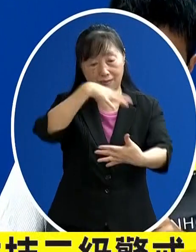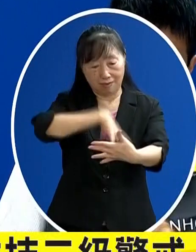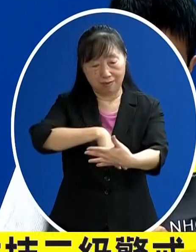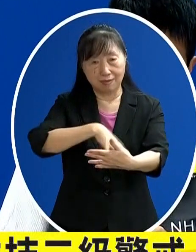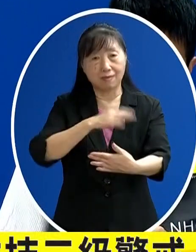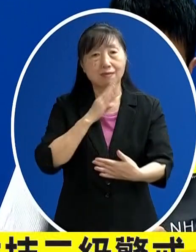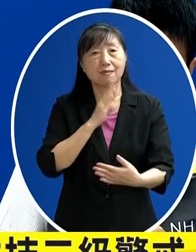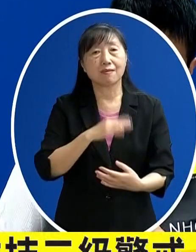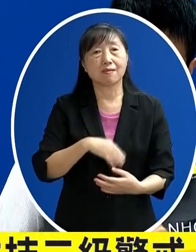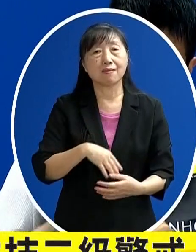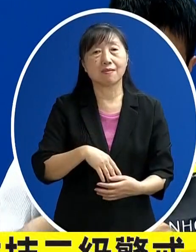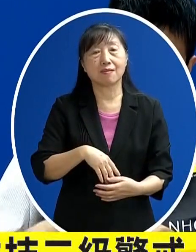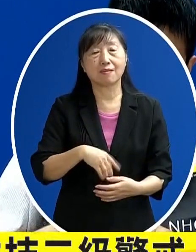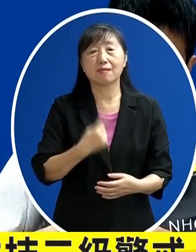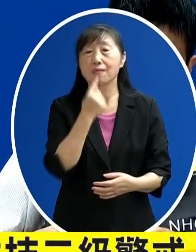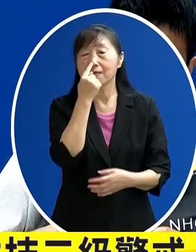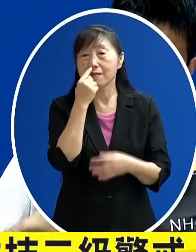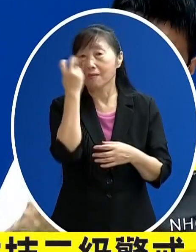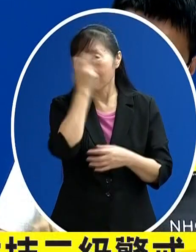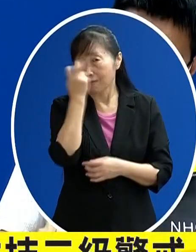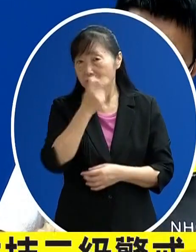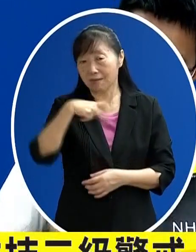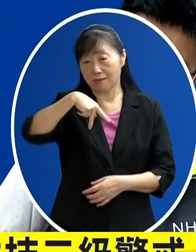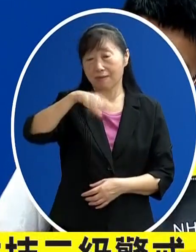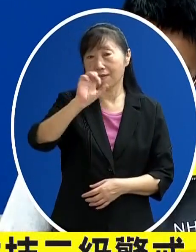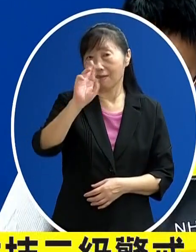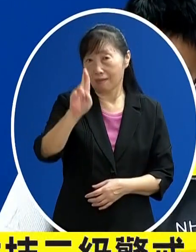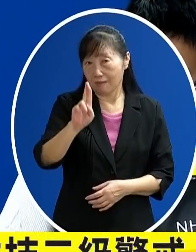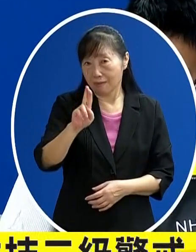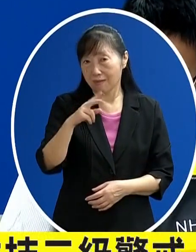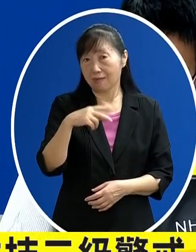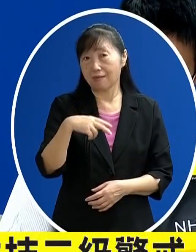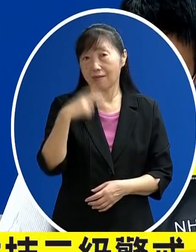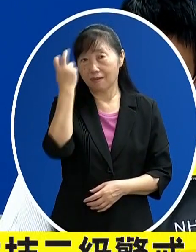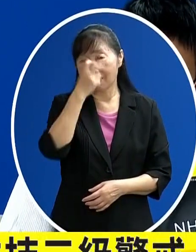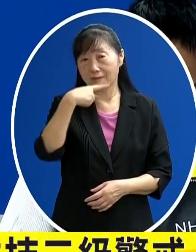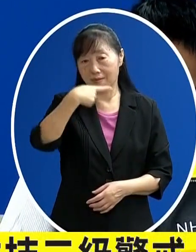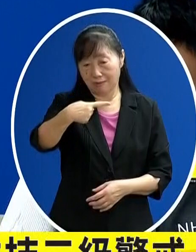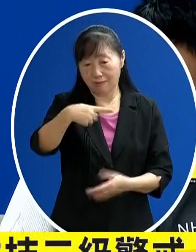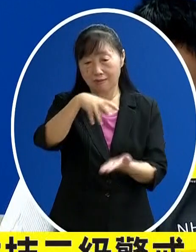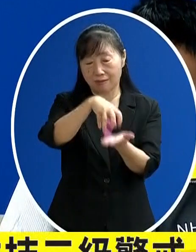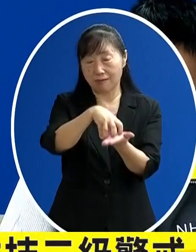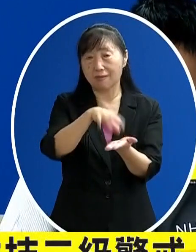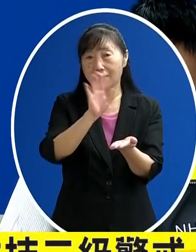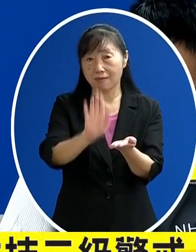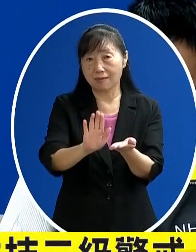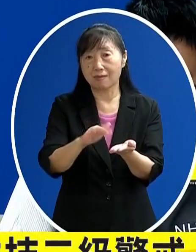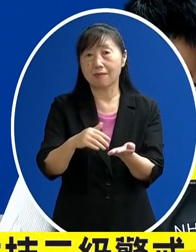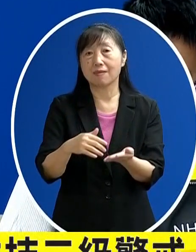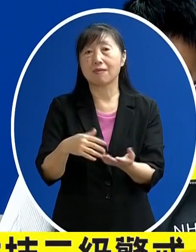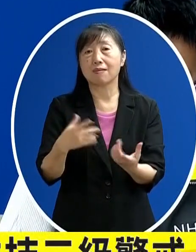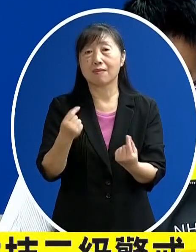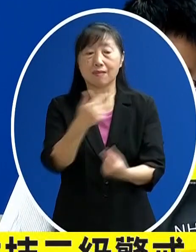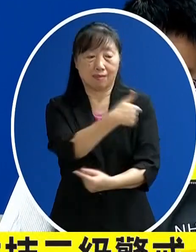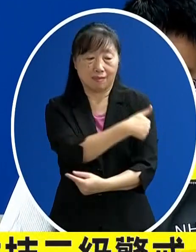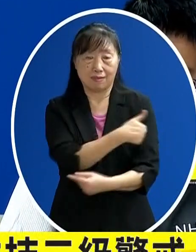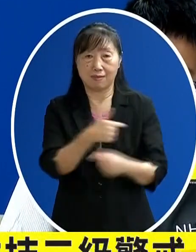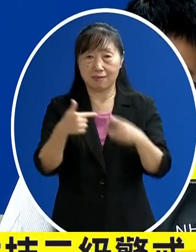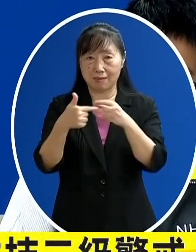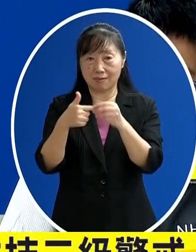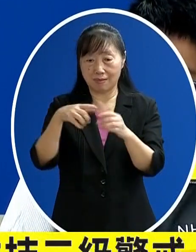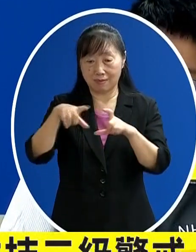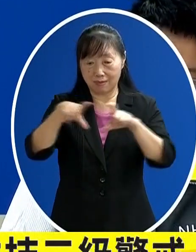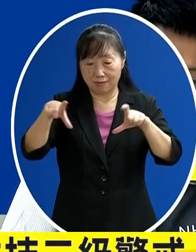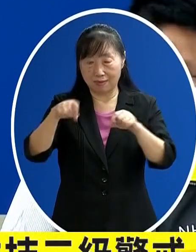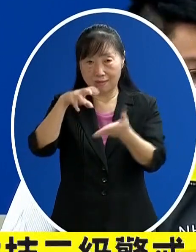的，这个快筛或者 PCR 的阴性，或者呢是已经注射疫苗的相关